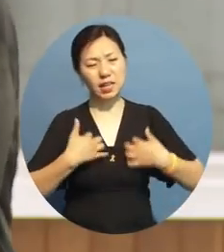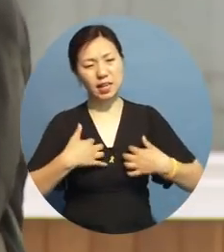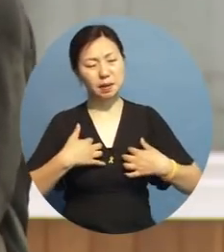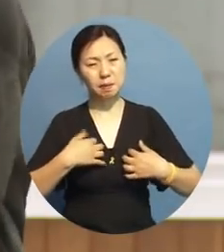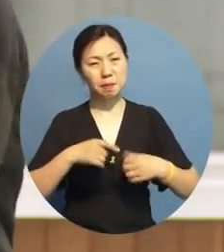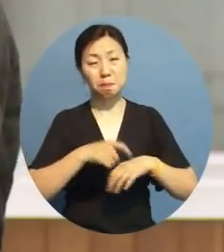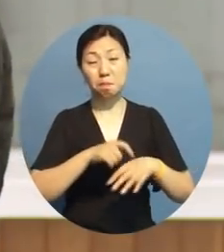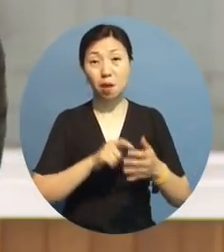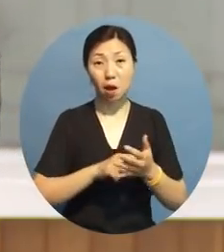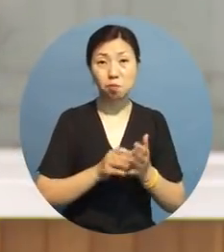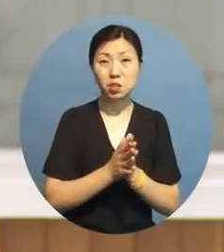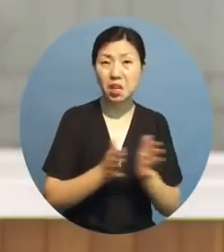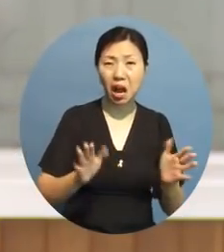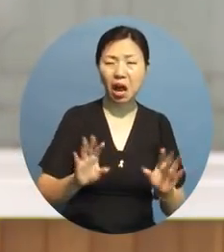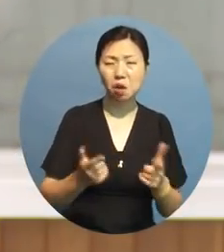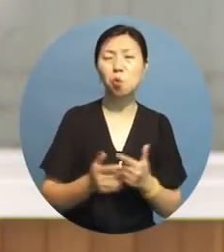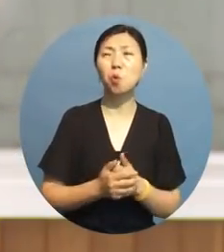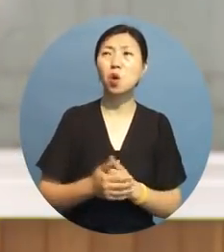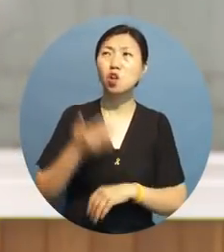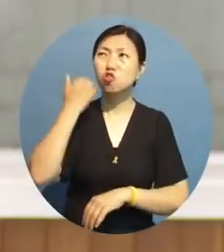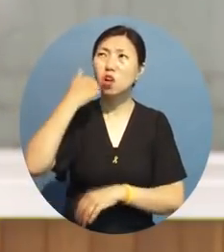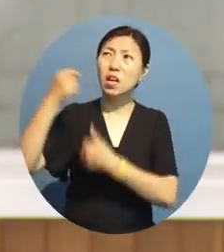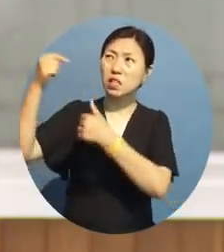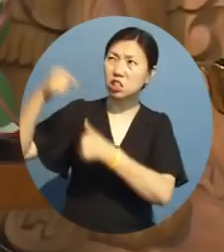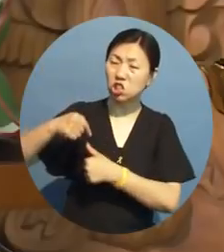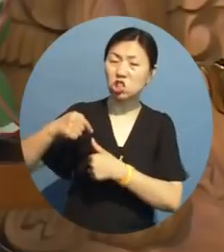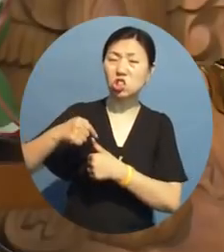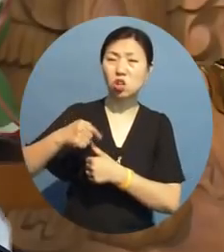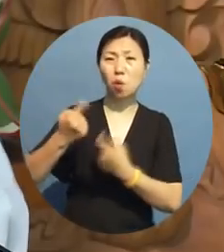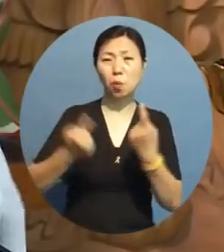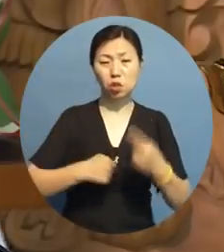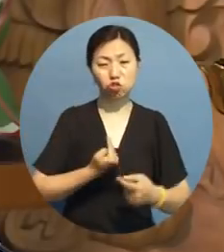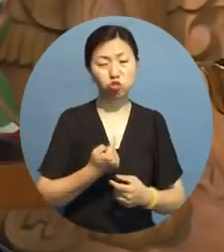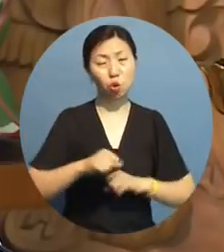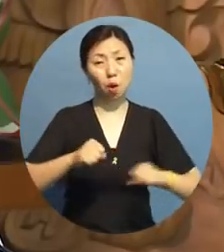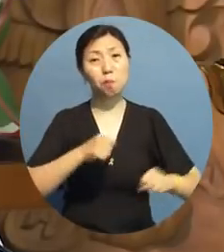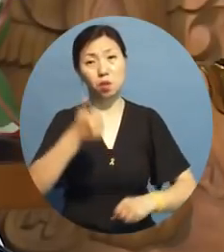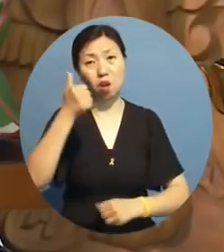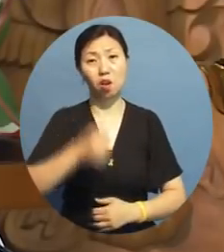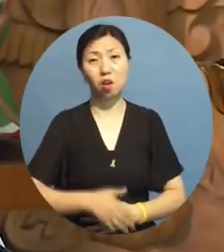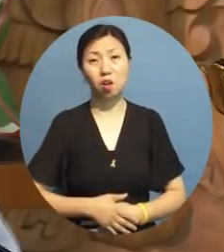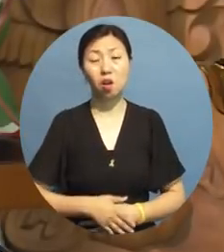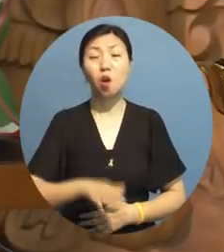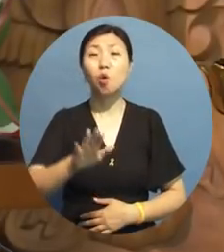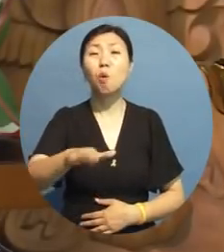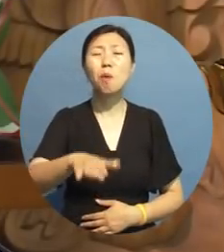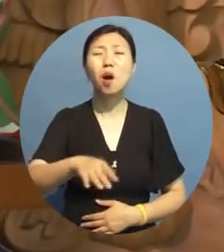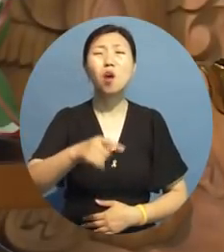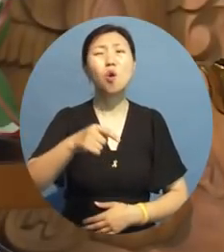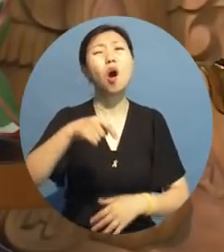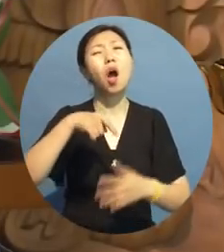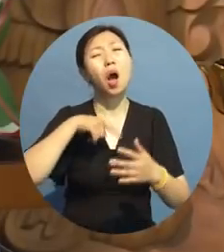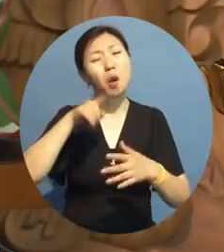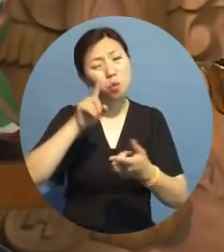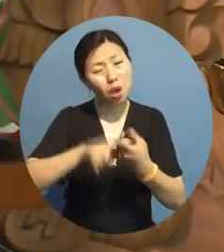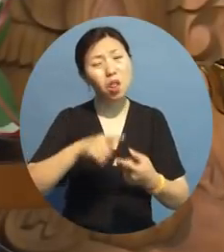아니라 시켜서 그냥 이렇게 하는 것보다는 기왕이면 좀 그렇게 알면 기왕이면 할 거 자기가 적극적으로 하라